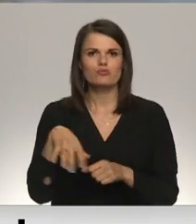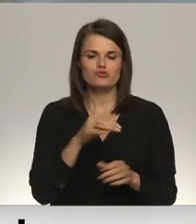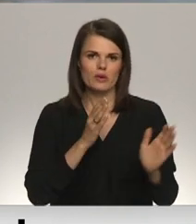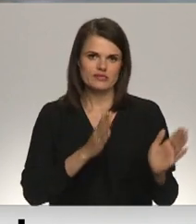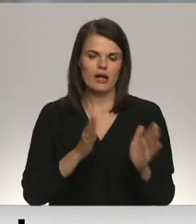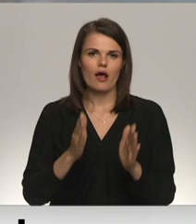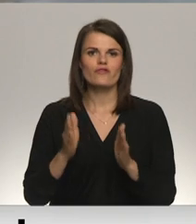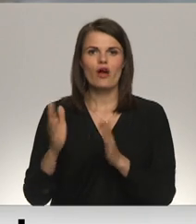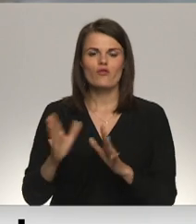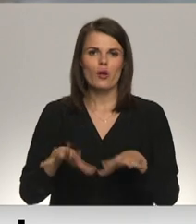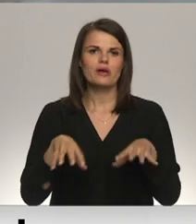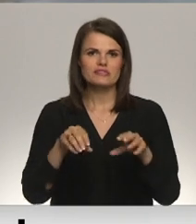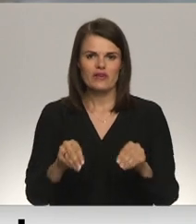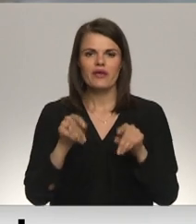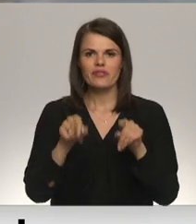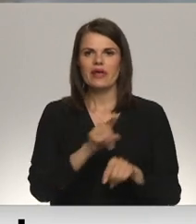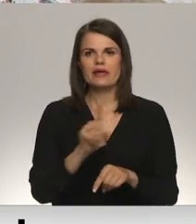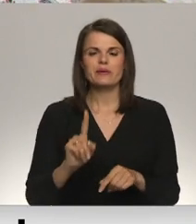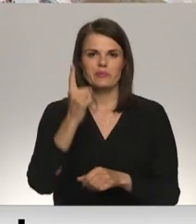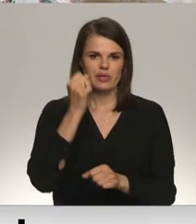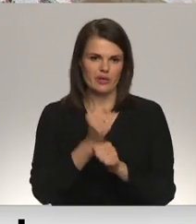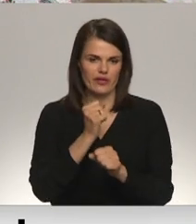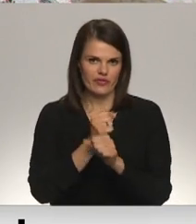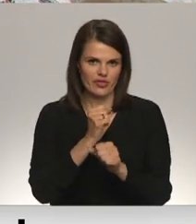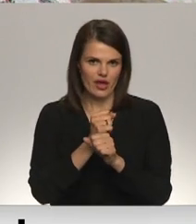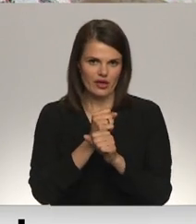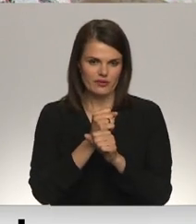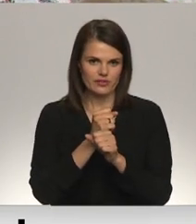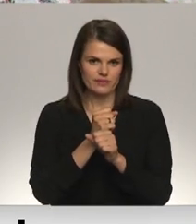gatavojamies veikt, tie ir pirmie darbi.